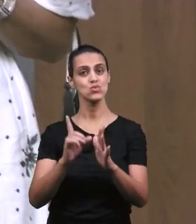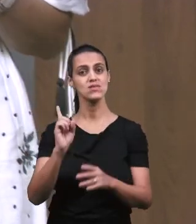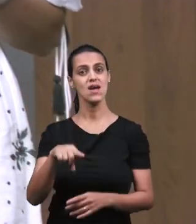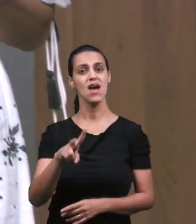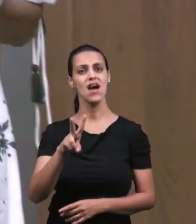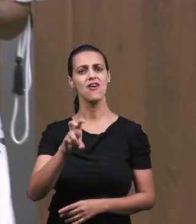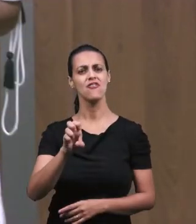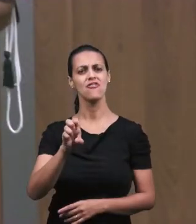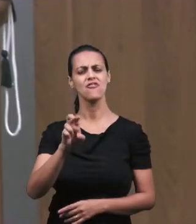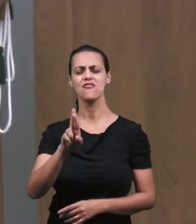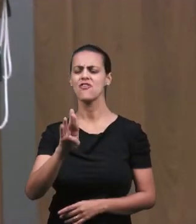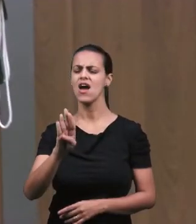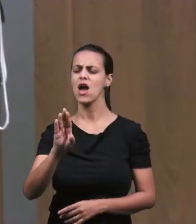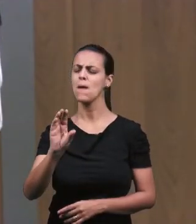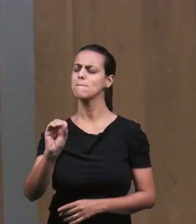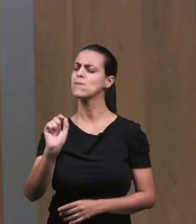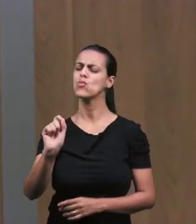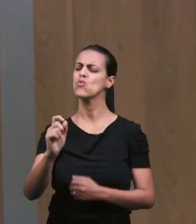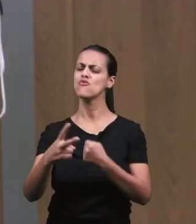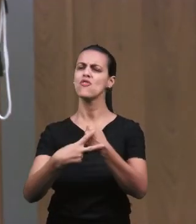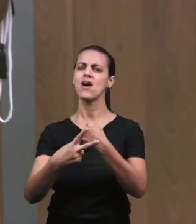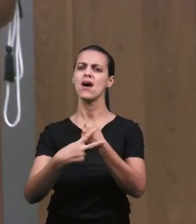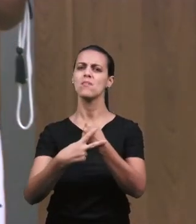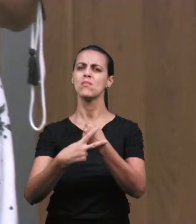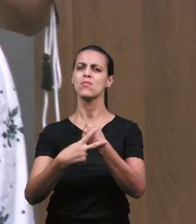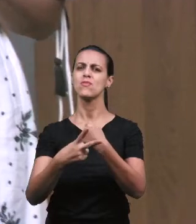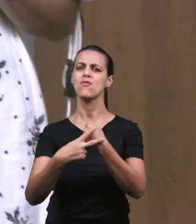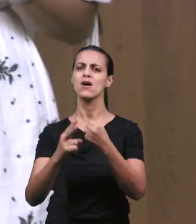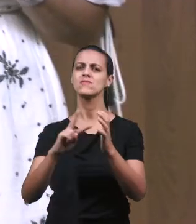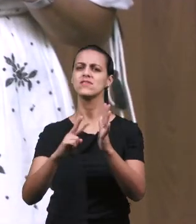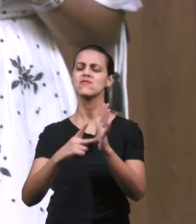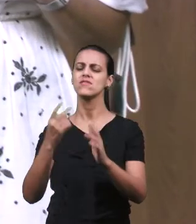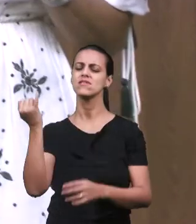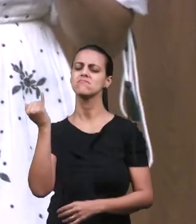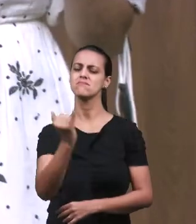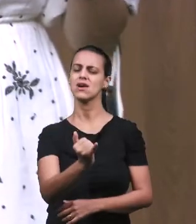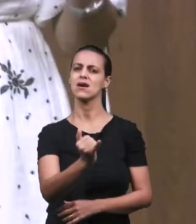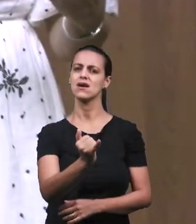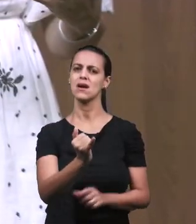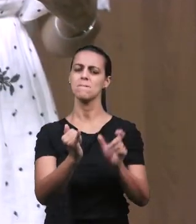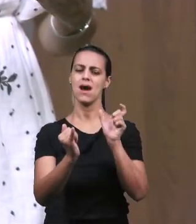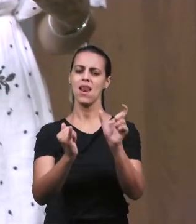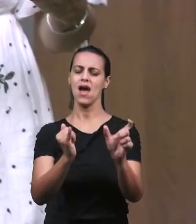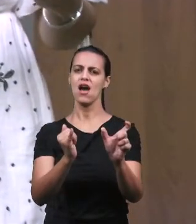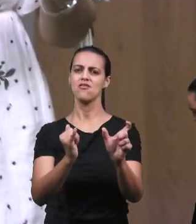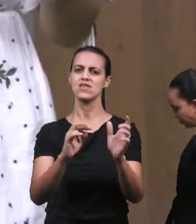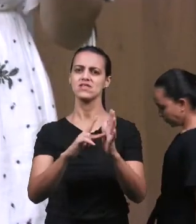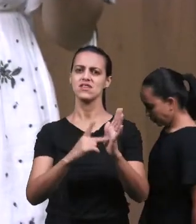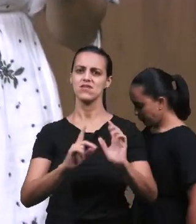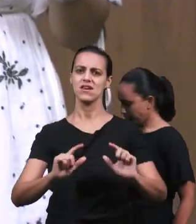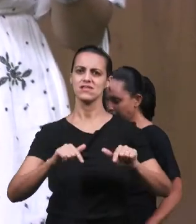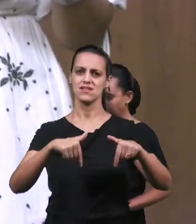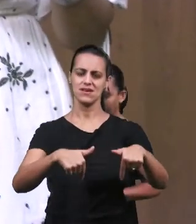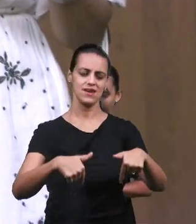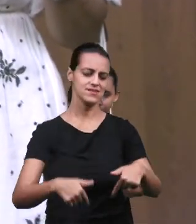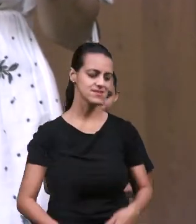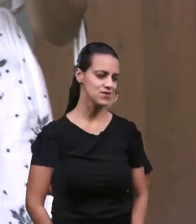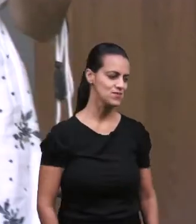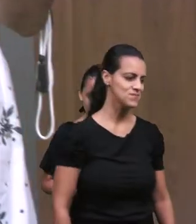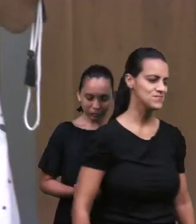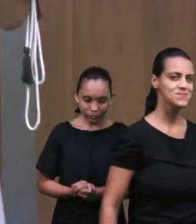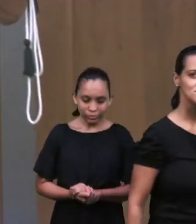Verbe. Et c'est quoi le Verbe? Le Verbe est un mot qui veut dire action. Le